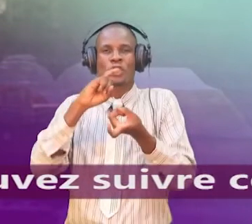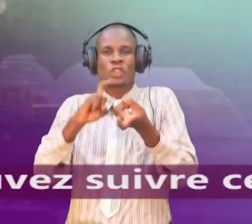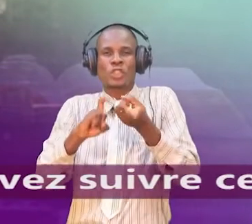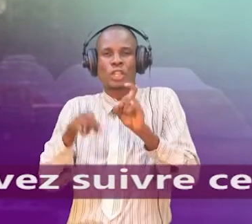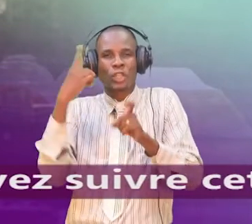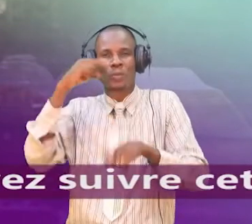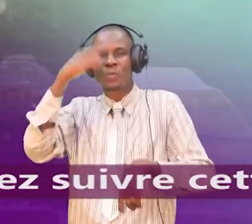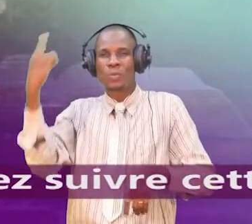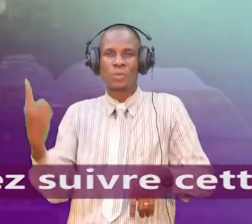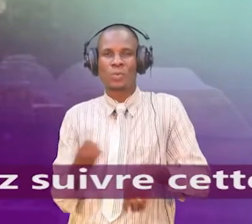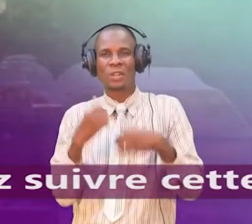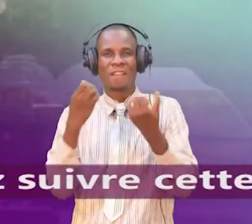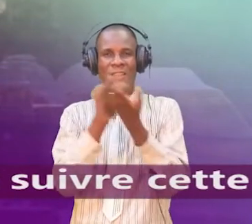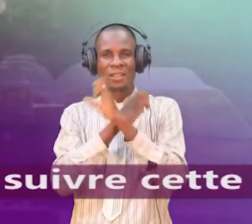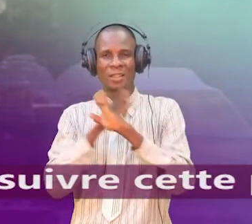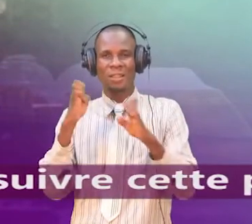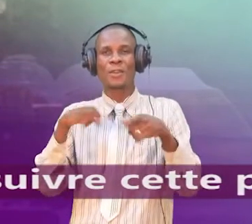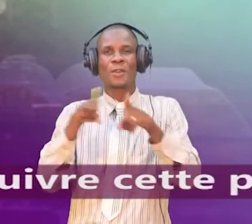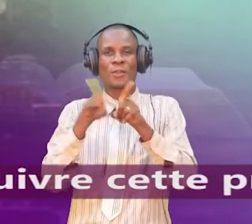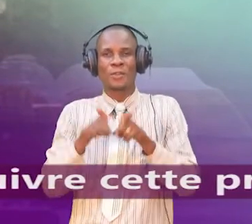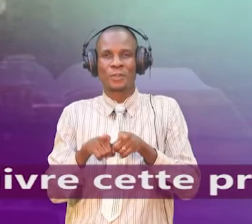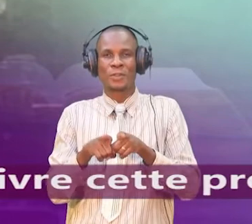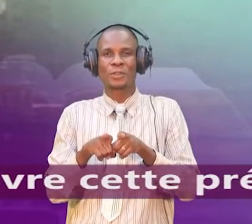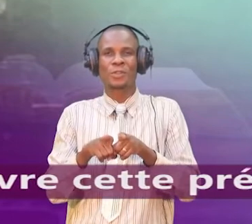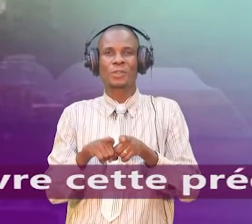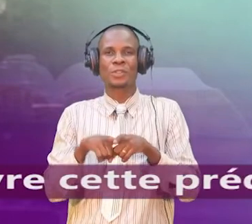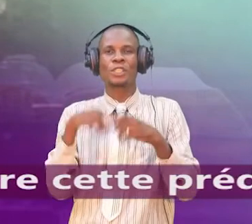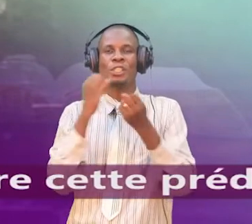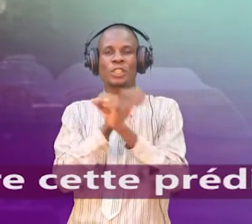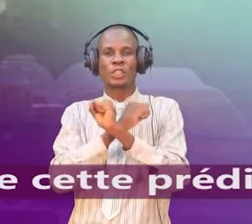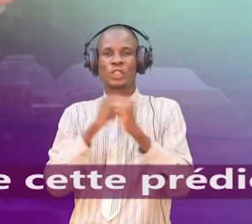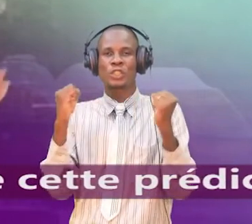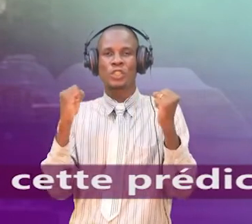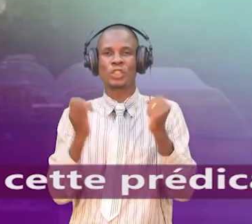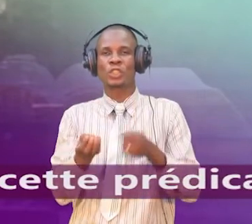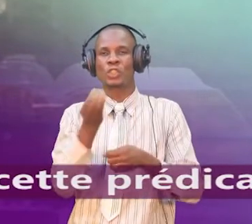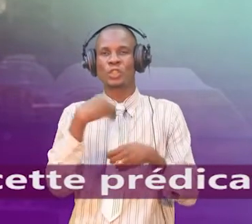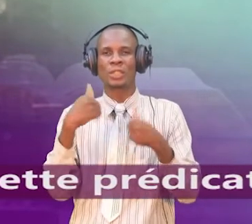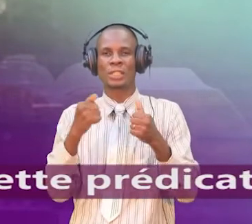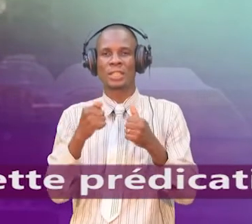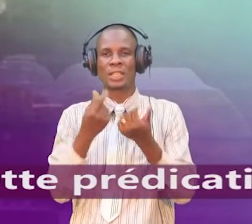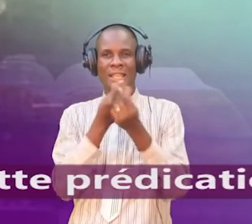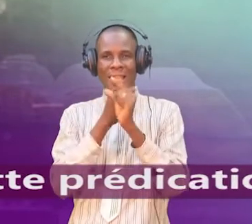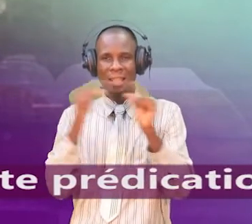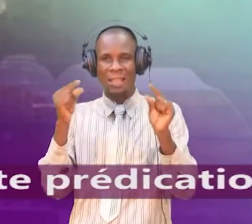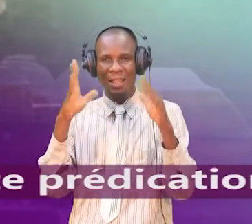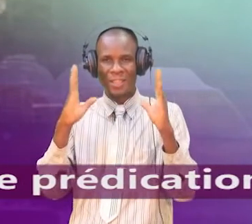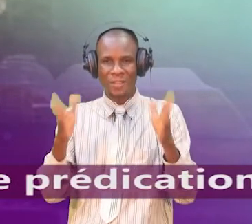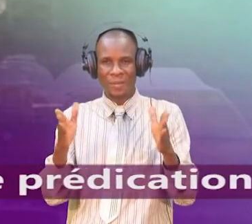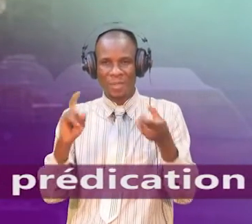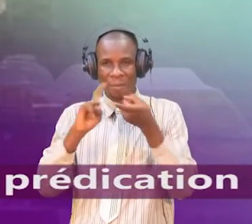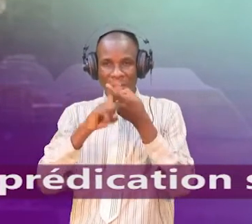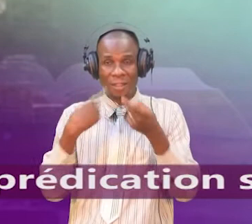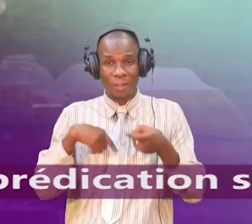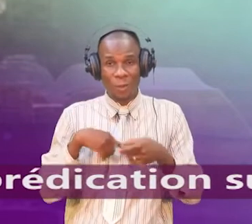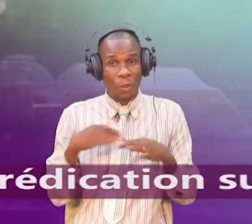bokokomisa masembo, kati na ye bokolimbisama, kati na ye bokokangwama, kati na ye bokozongisa masika mpo